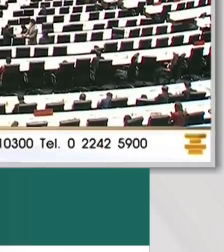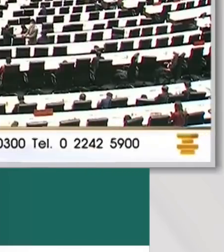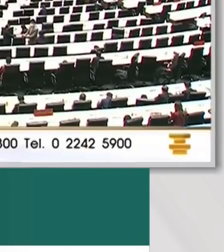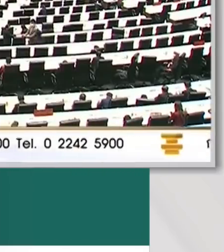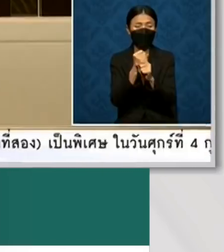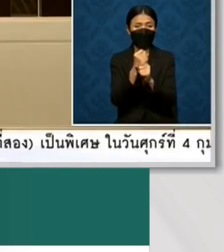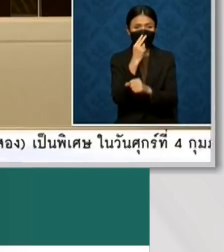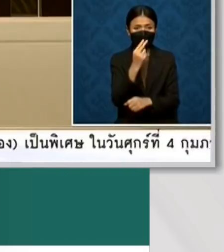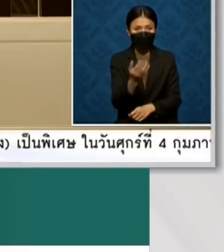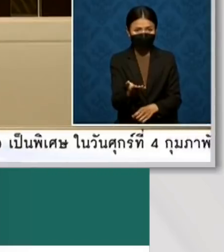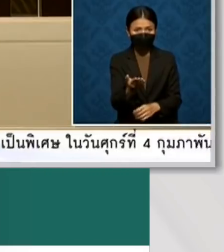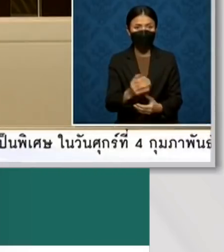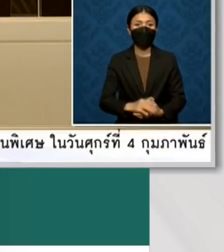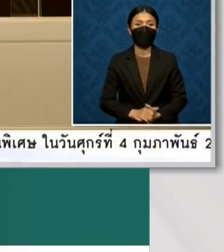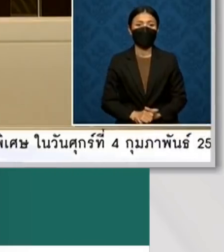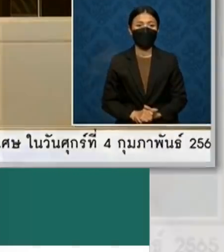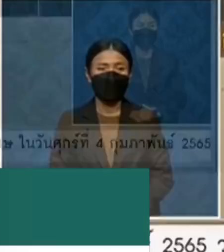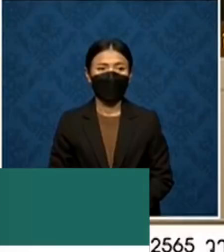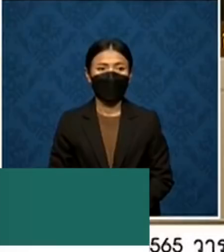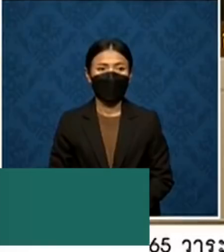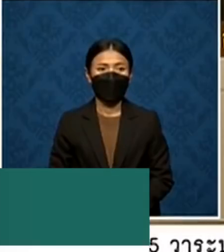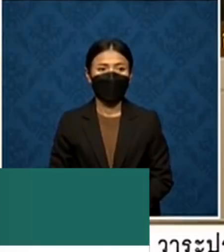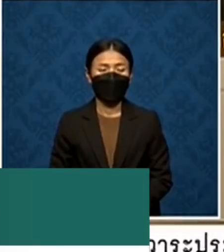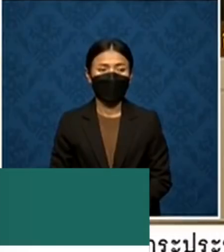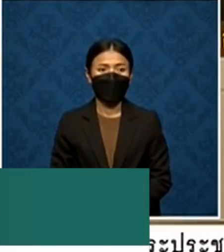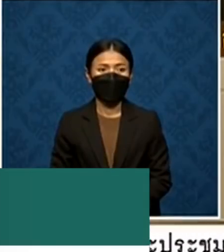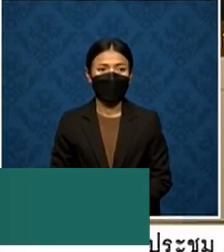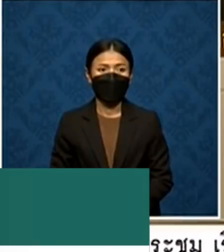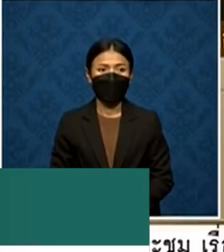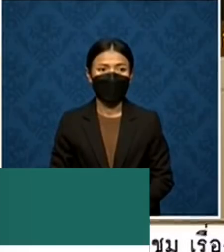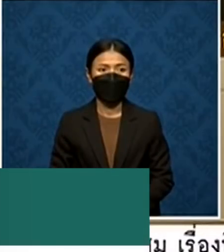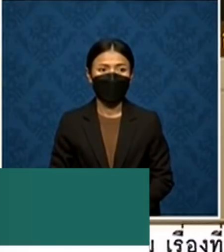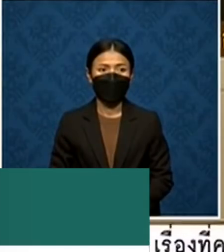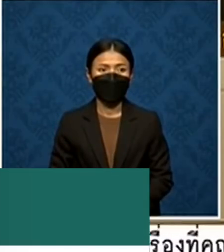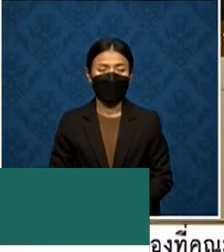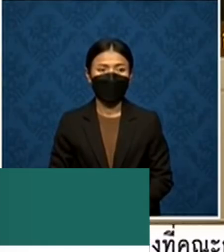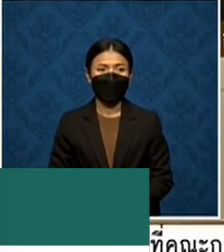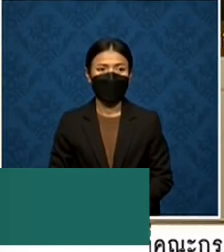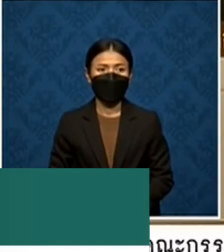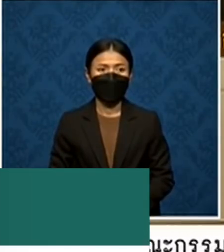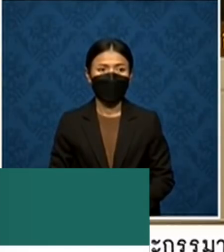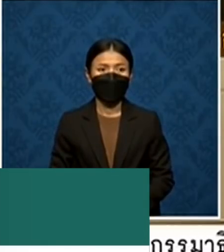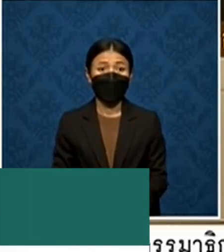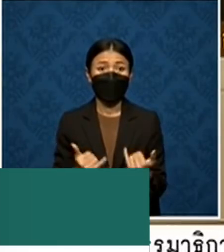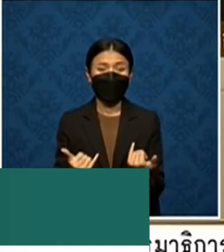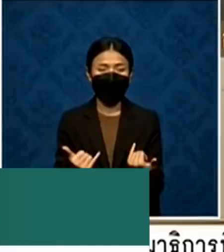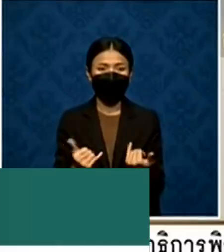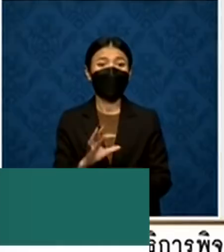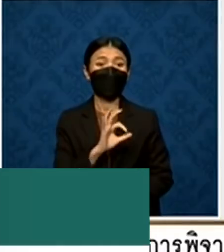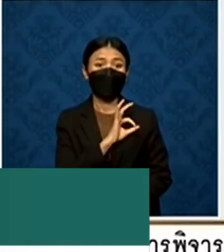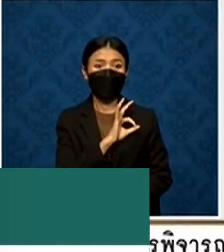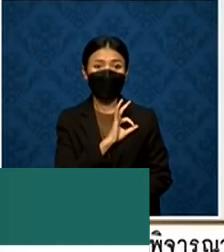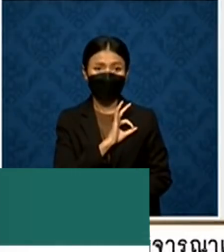นเดียวก็จะเห็นครับว่ามีคนมาลงกดแย้เท่าไหร่วันนั้นเนี่ยในห้องประชุมเนี่ยก็เรียนว่าจำนวนคนเนี่ยคร